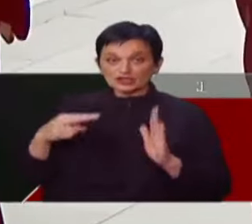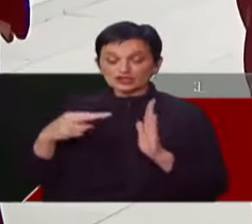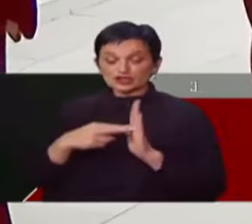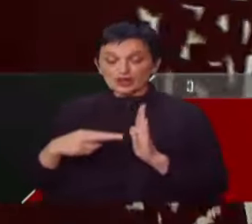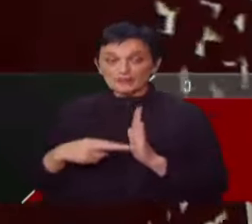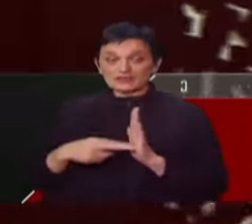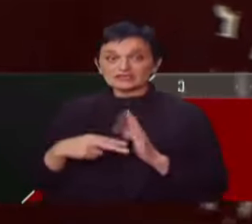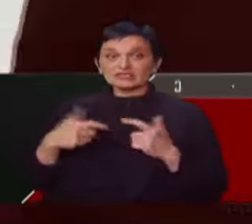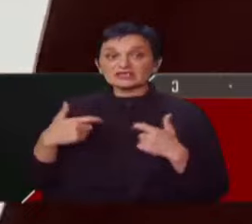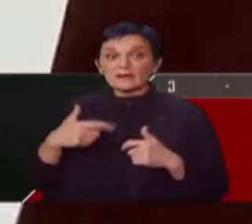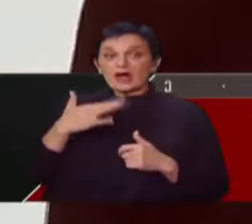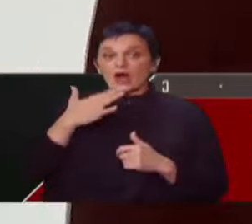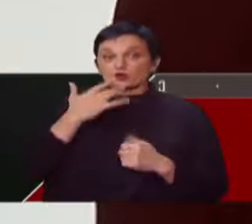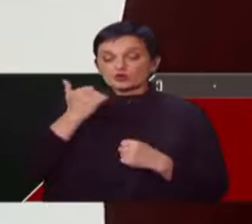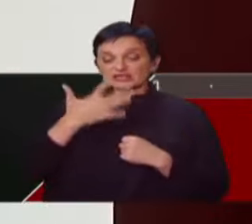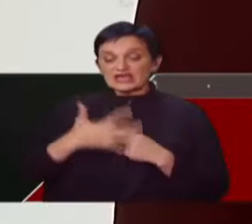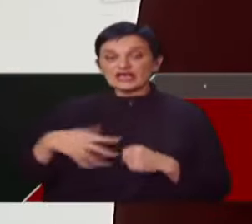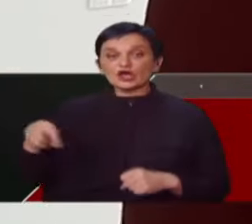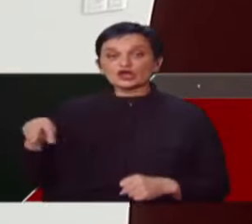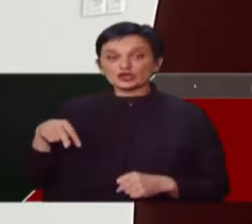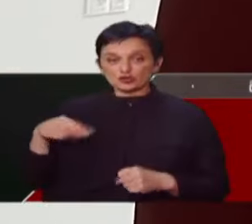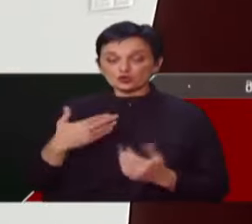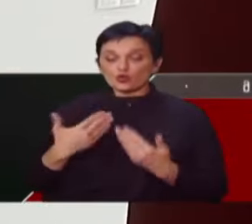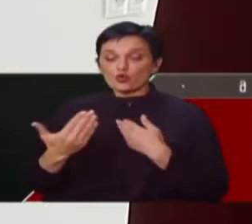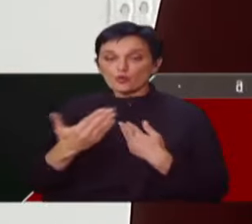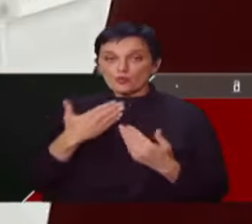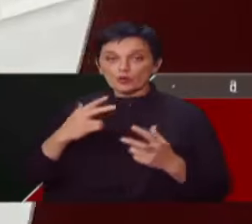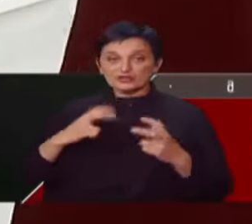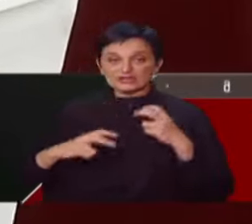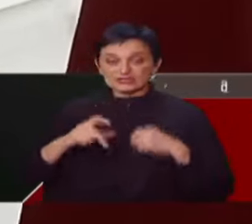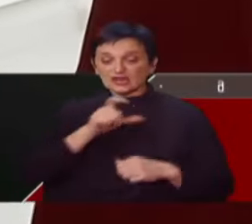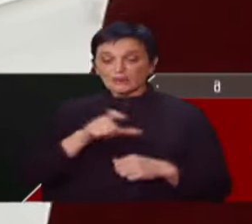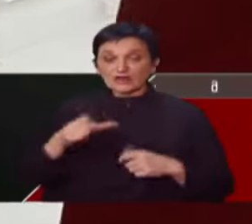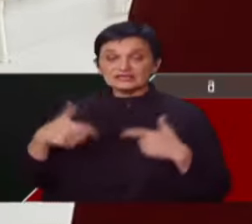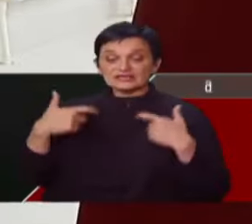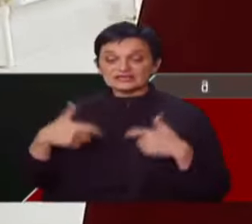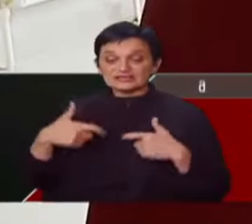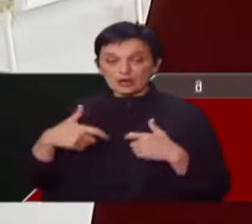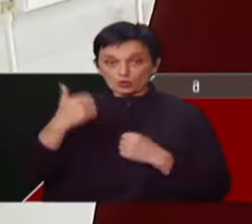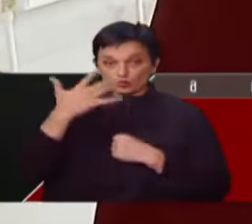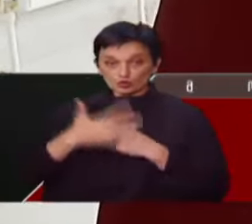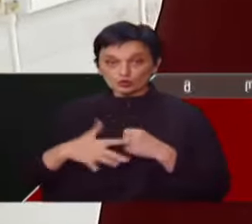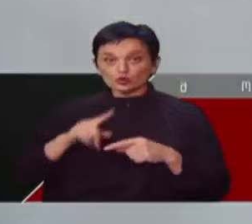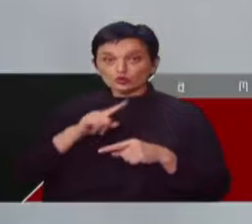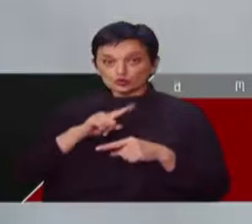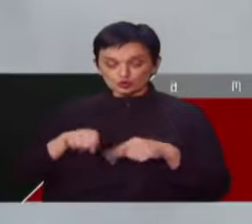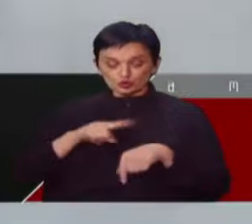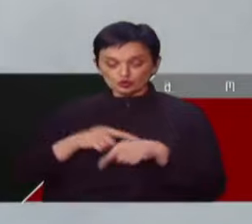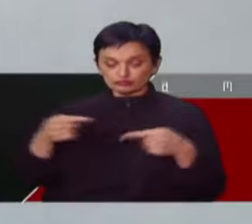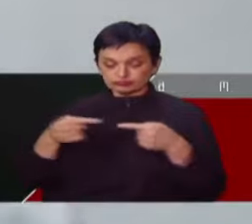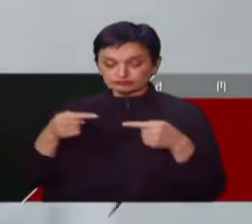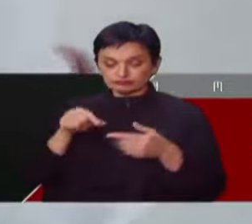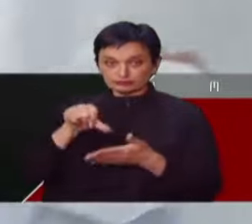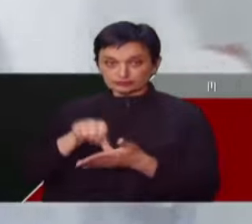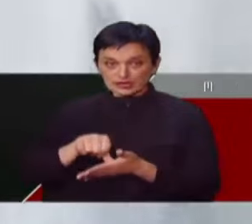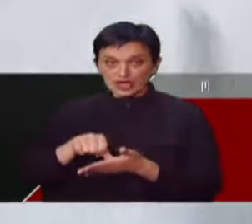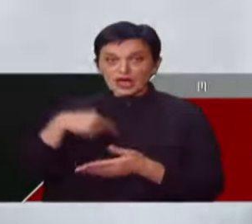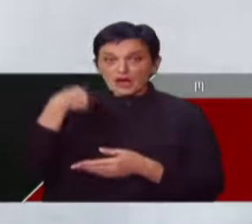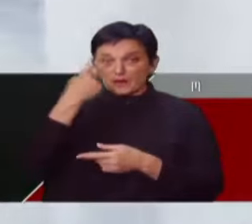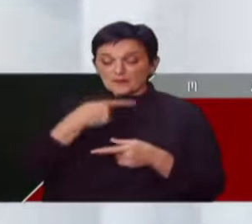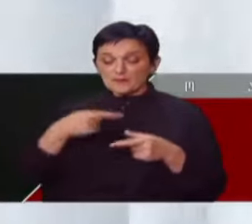შეფასებისა და გამოცდების ეროვნული ცენტრის დირექტორი მოუწოდებს აბიტურიენტებს საგამოცდო ცენტრებში დროულად გამოცხადდნენ, თან იქონიონ